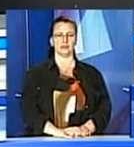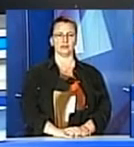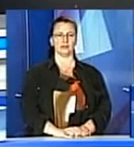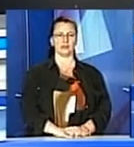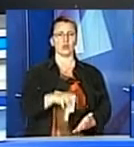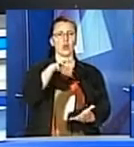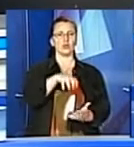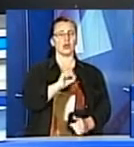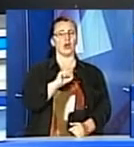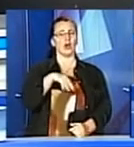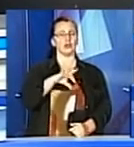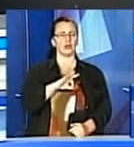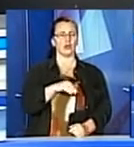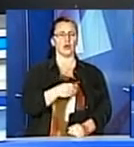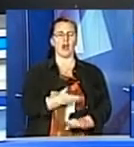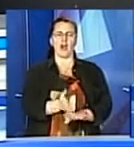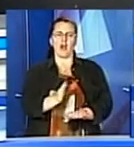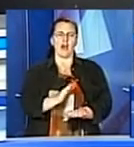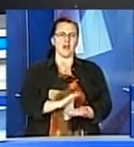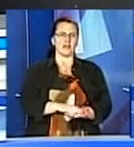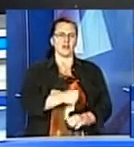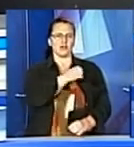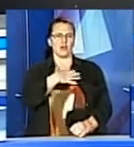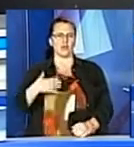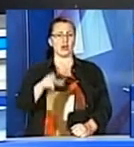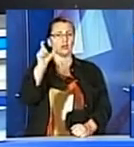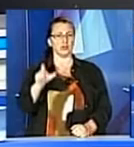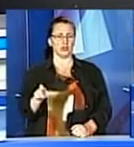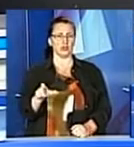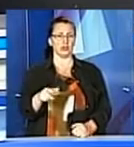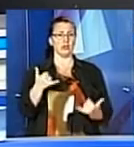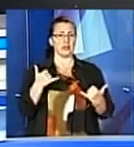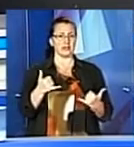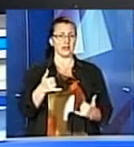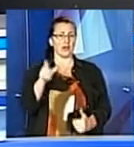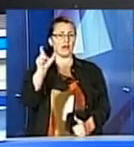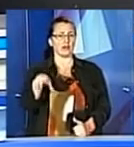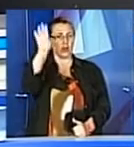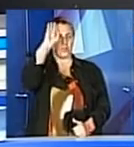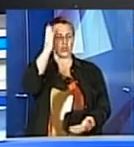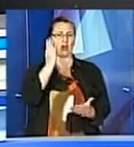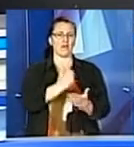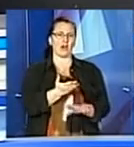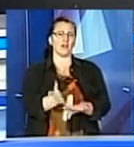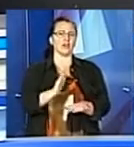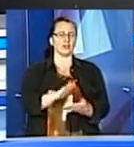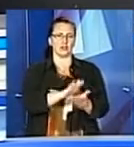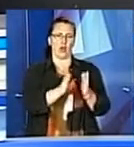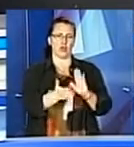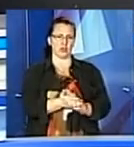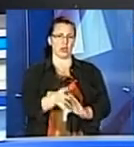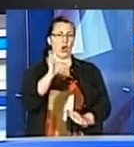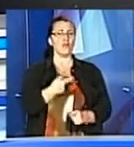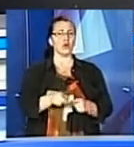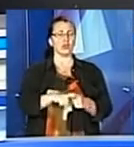В зоні АТО важко поранили бійця з 80-ї бригади. Зараз військовослужбовець зі Стрийщини перебуває в важкому стані. Про